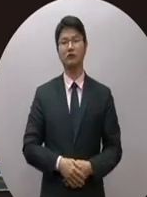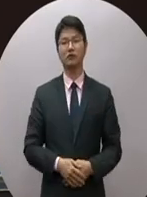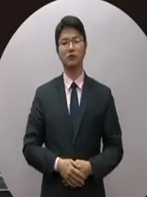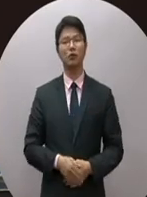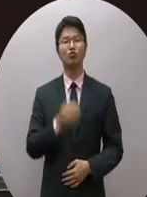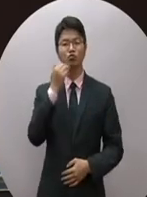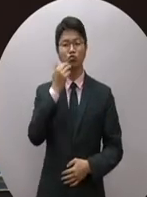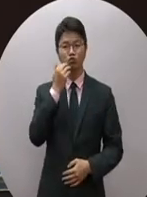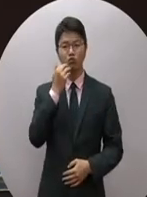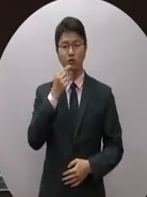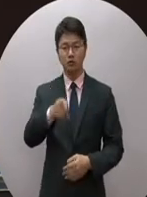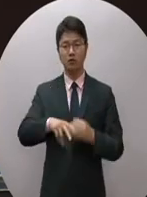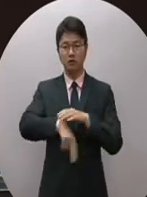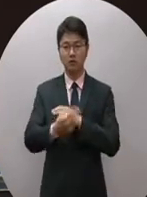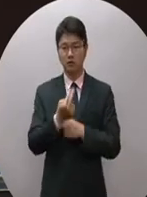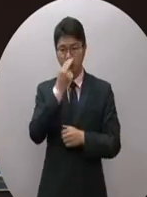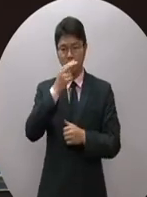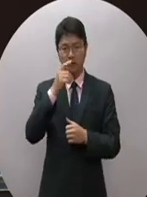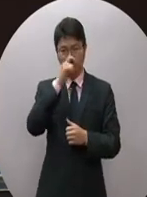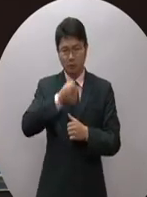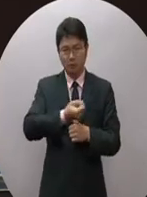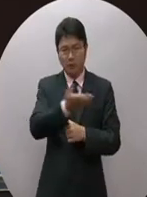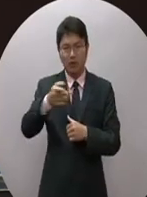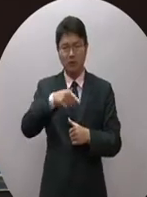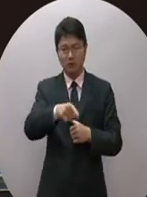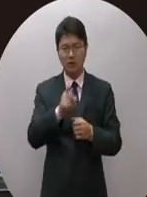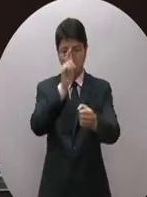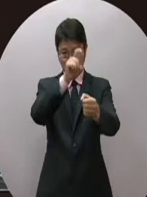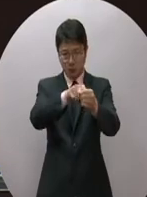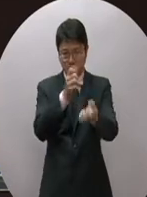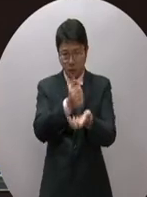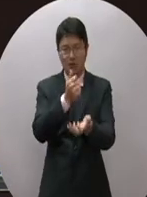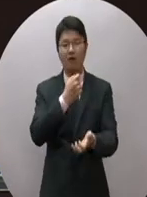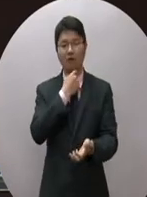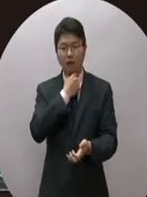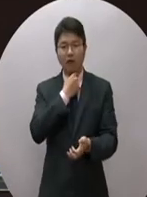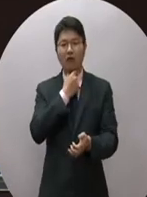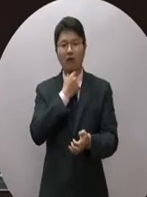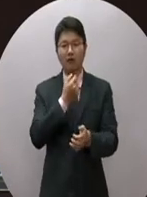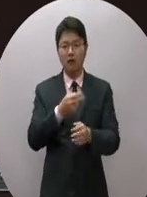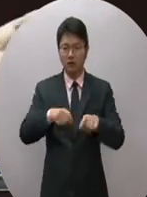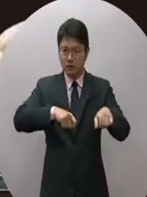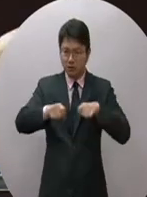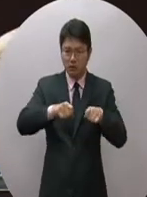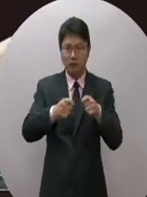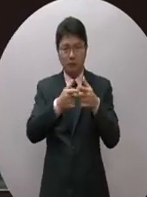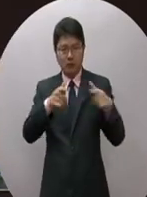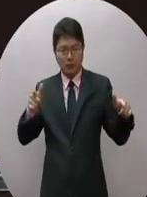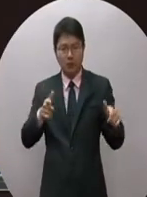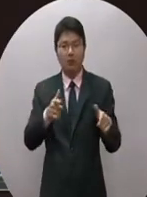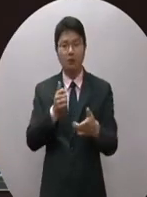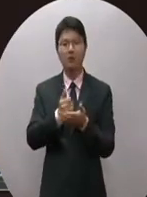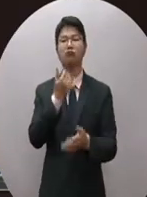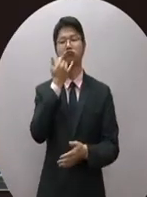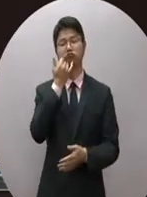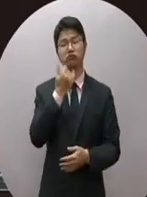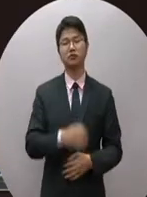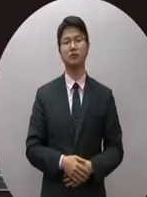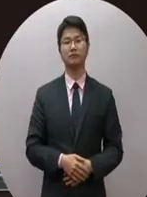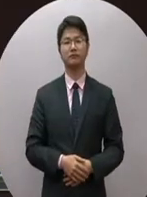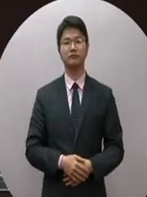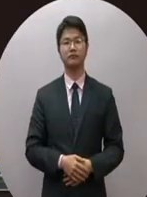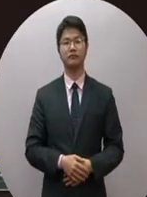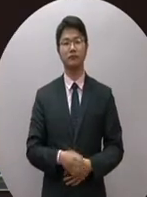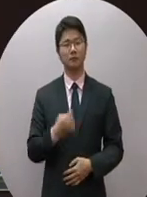到空污我们希望的目标，却有多种方法可以做到。于是我们用